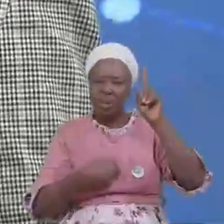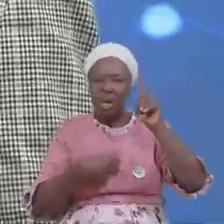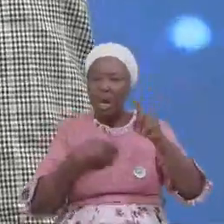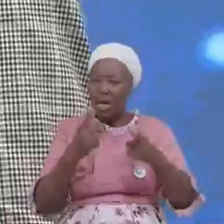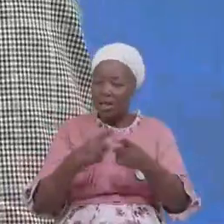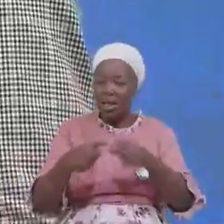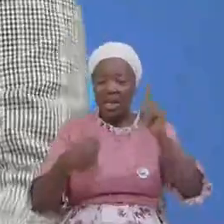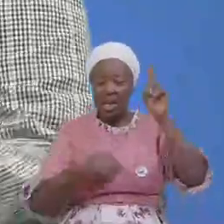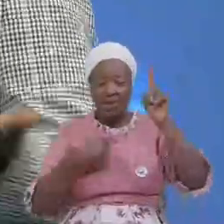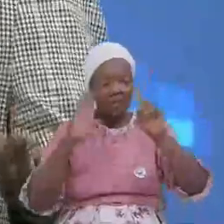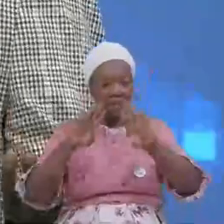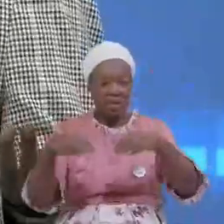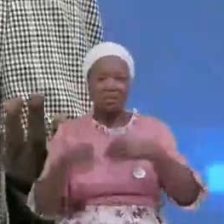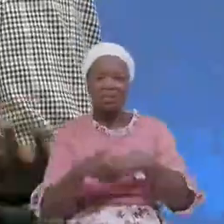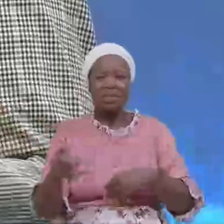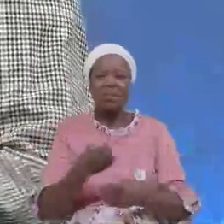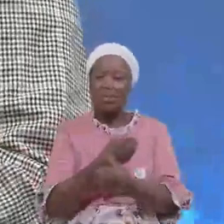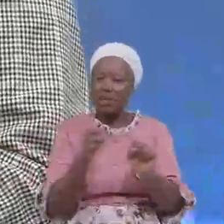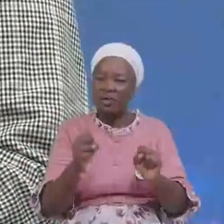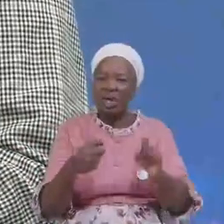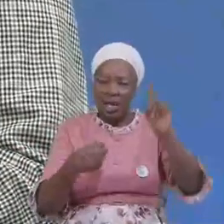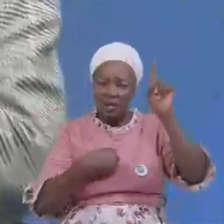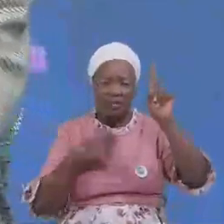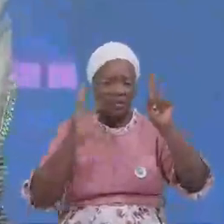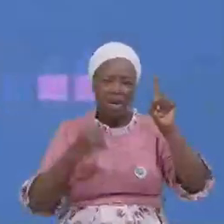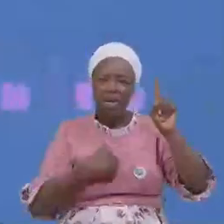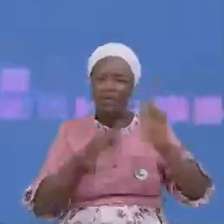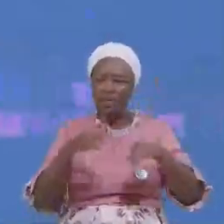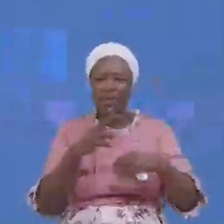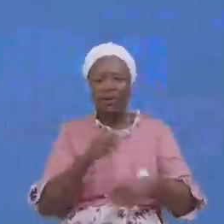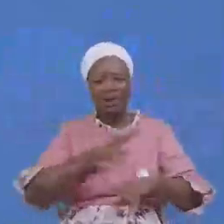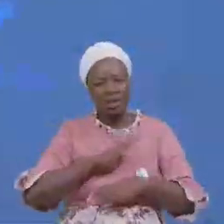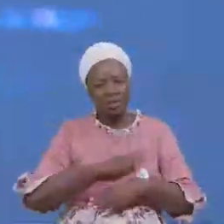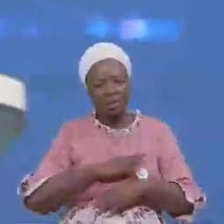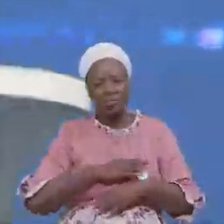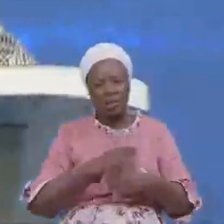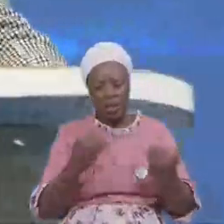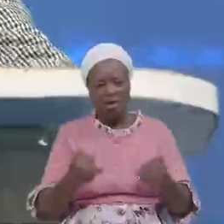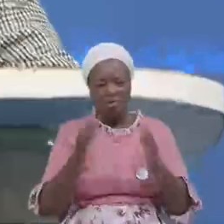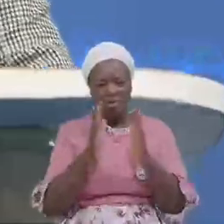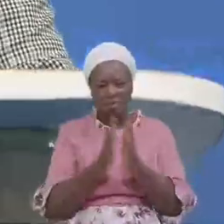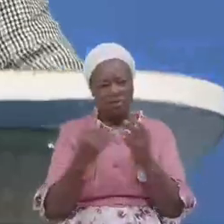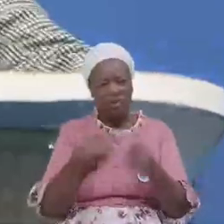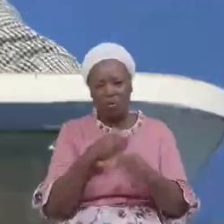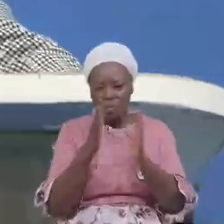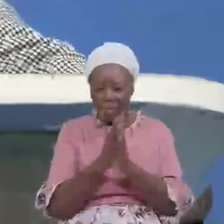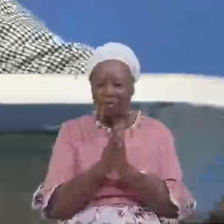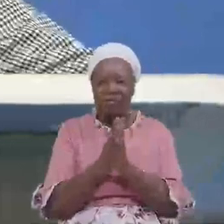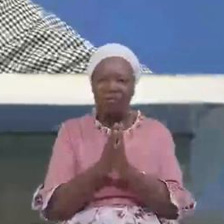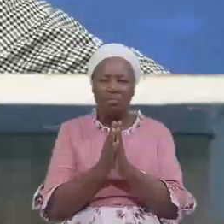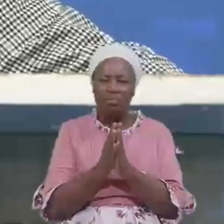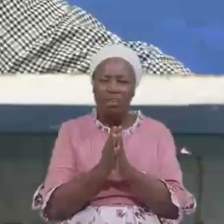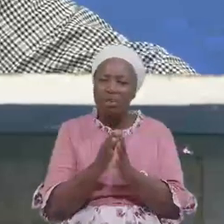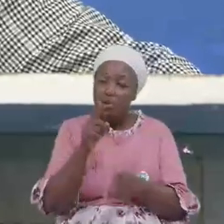alors j'allais leur donner le salut, j'allais leur donner la satisfaction. La tête baissée, les yeux fermés.